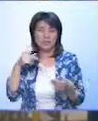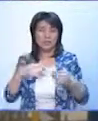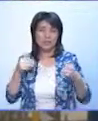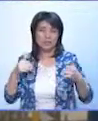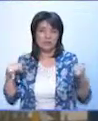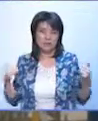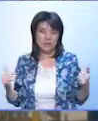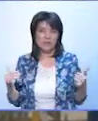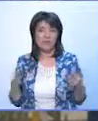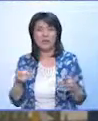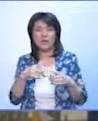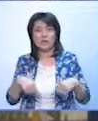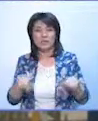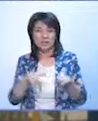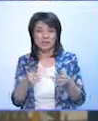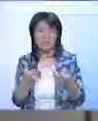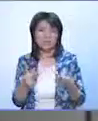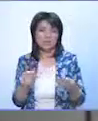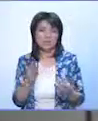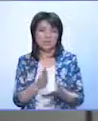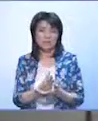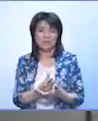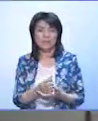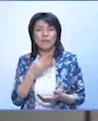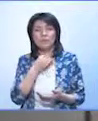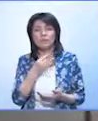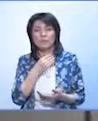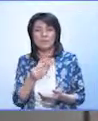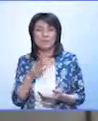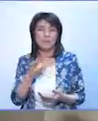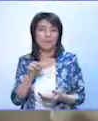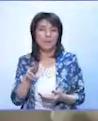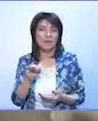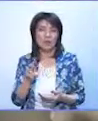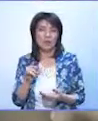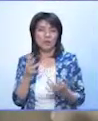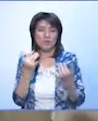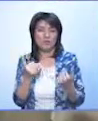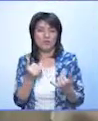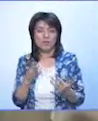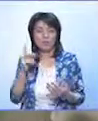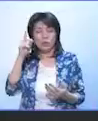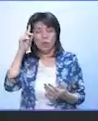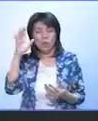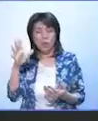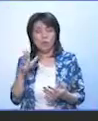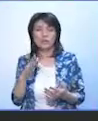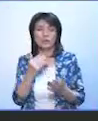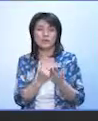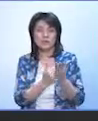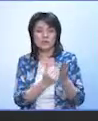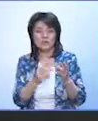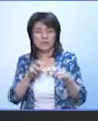развивающая научно-техническая организация. Мы имеем ряд филиалов. Семипалатинский испытательный полигон сегодня становится наукоградом. В его лабораториях работают над